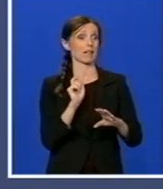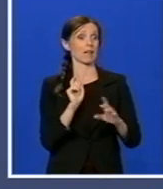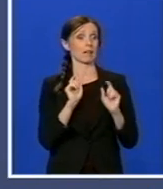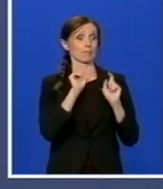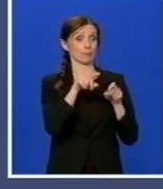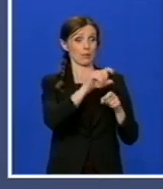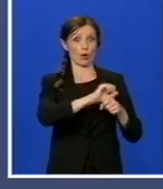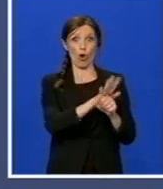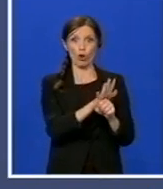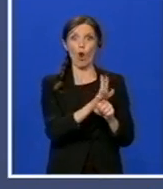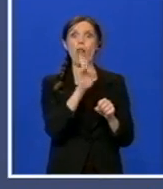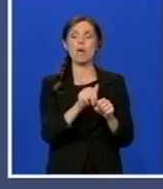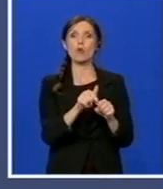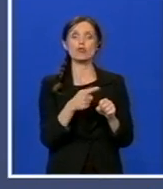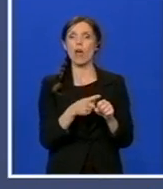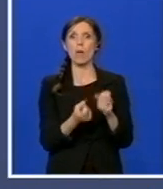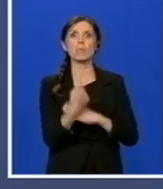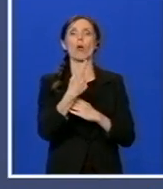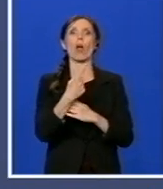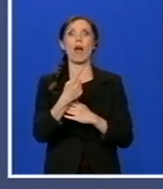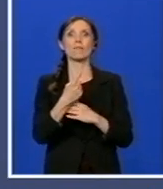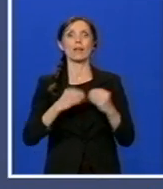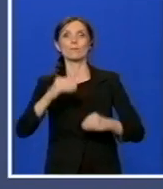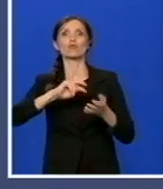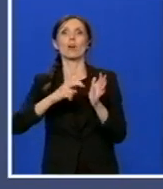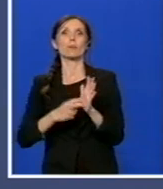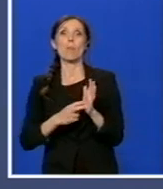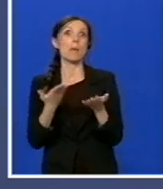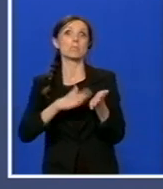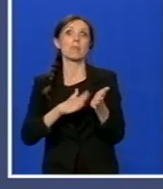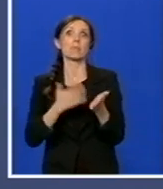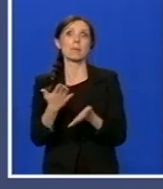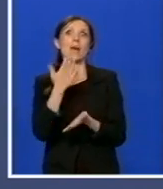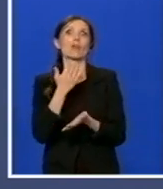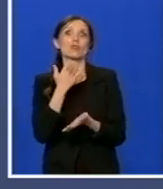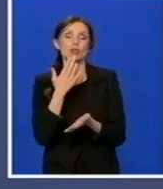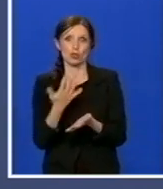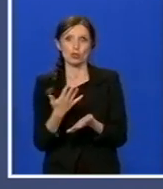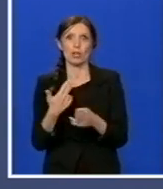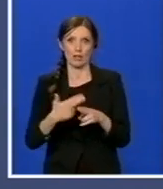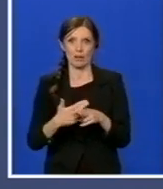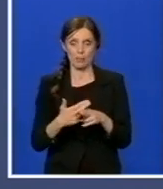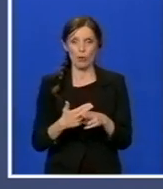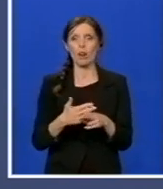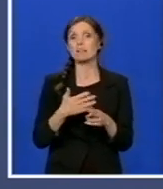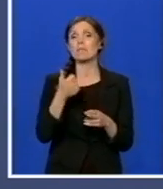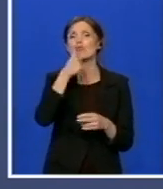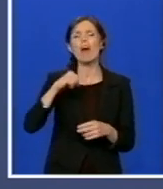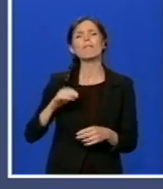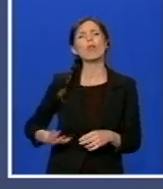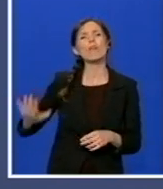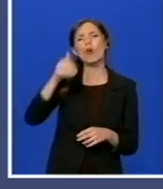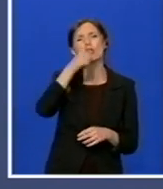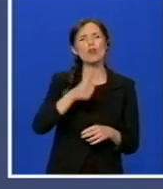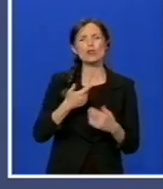i šećerna bolest. Ono što je u Vojvodini na neki način poseban problem, to je, dobro vam